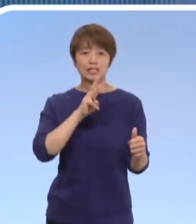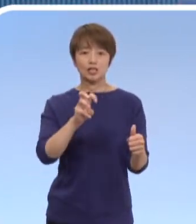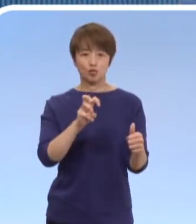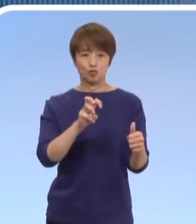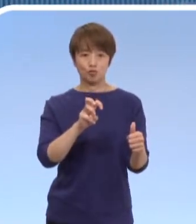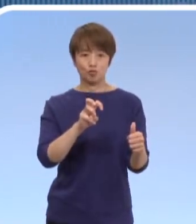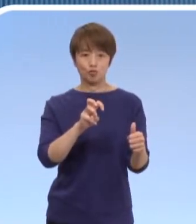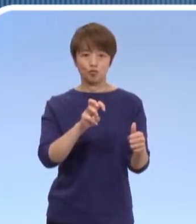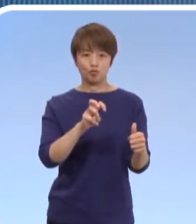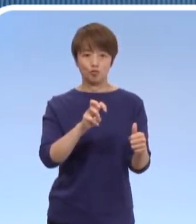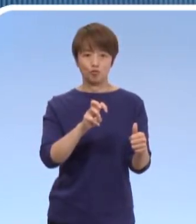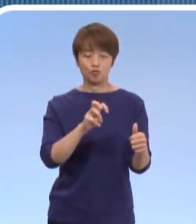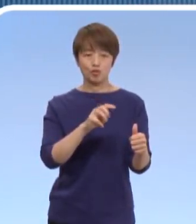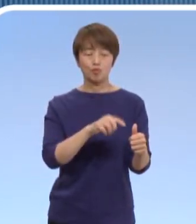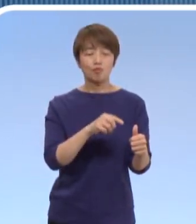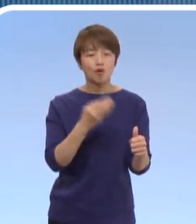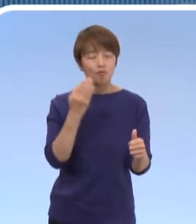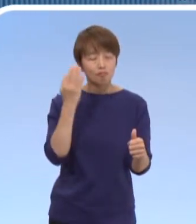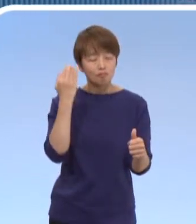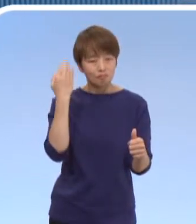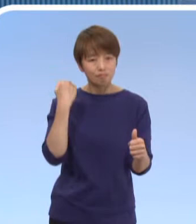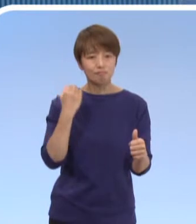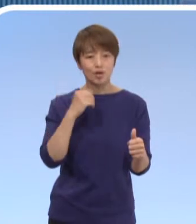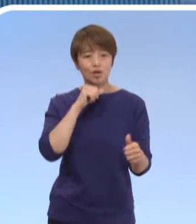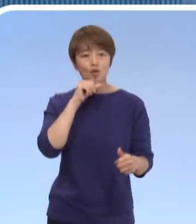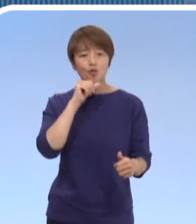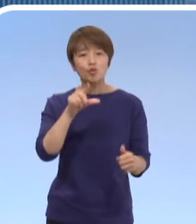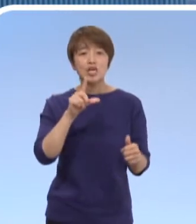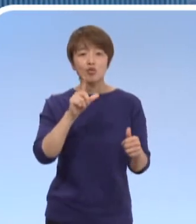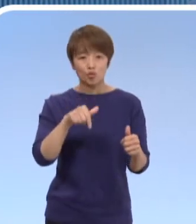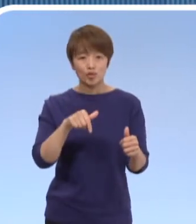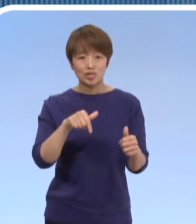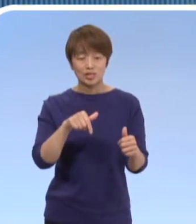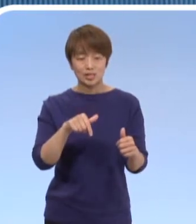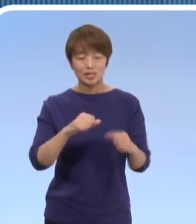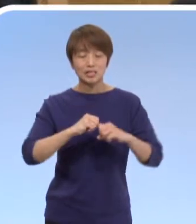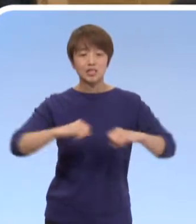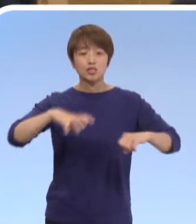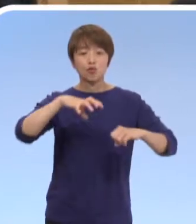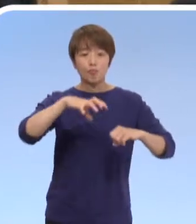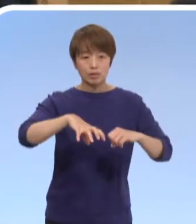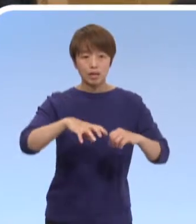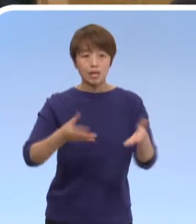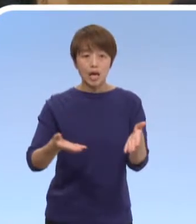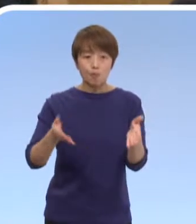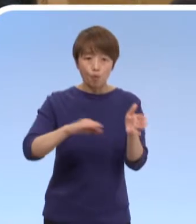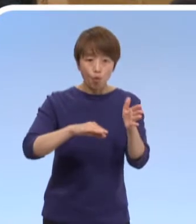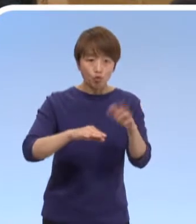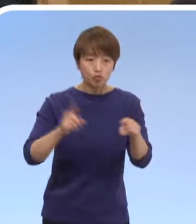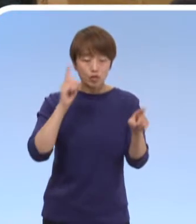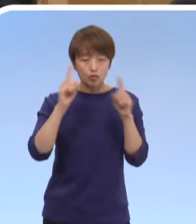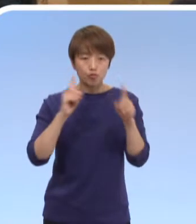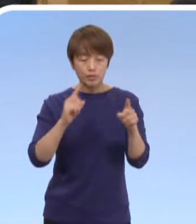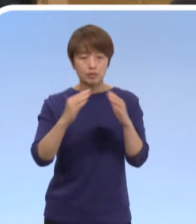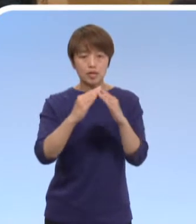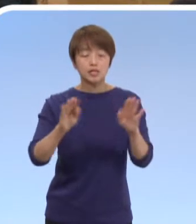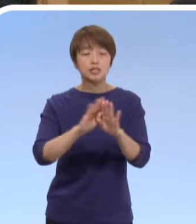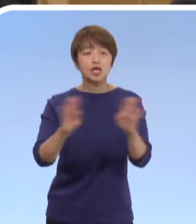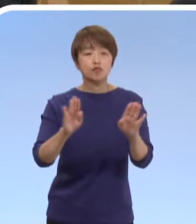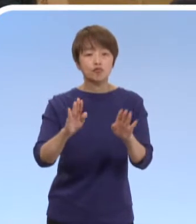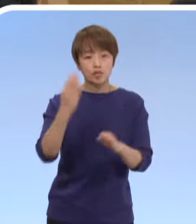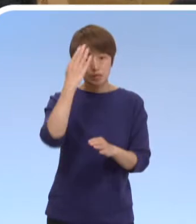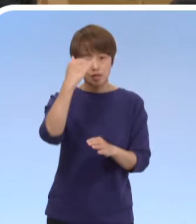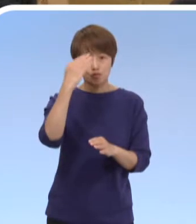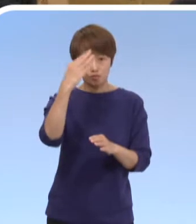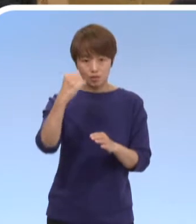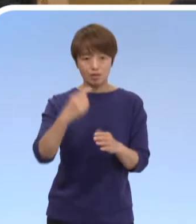30歳なんですけれども、その息子が5歳の時に広場で段ボール遊びをする会